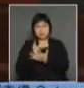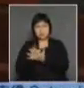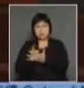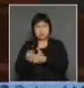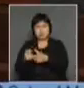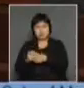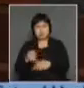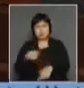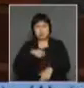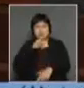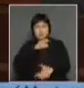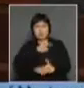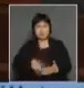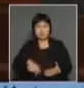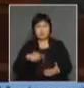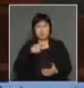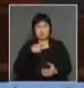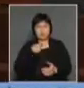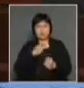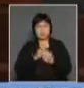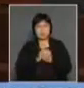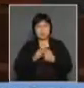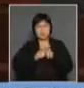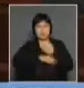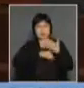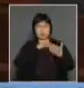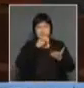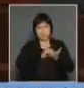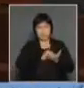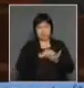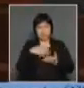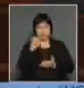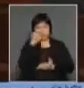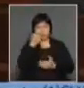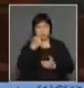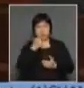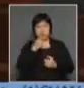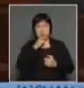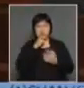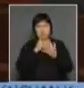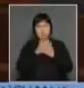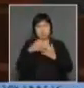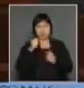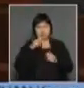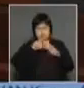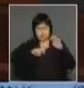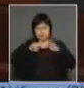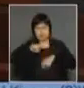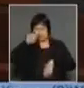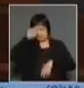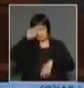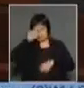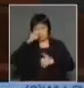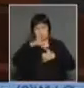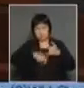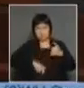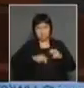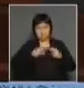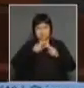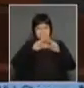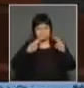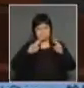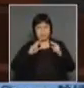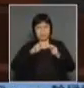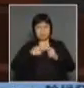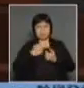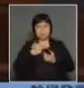要攞法定嘅特權與權力去調查，咁緊要啊！個人私隱是幾重要啊？各位知唔